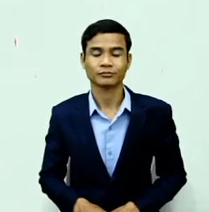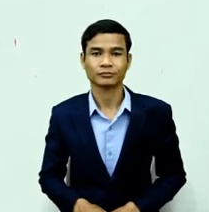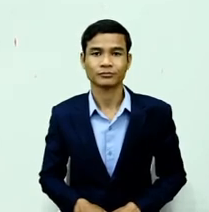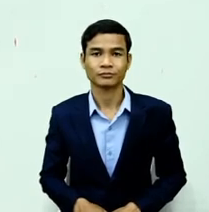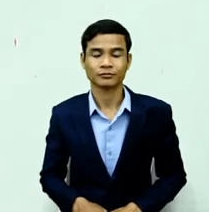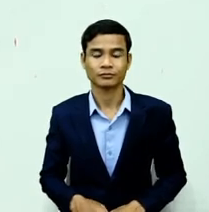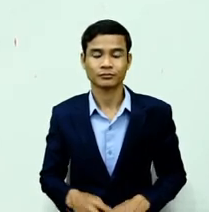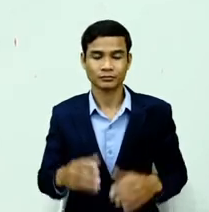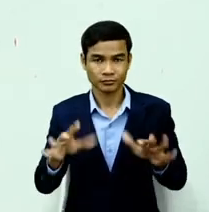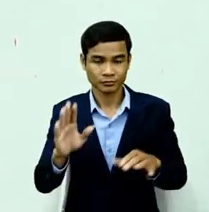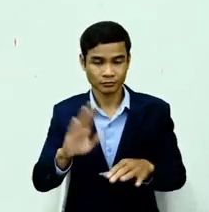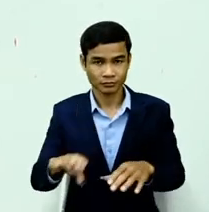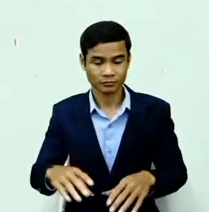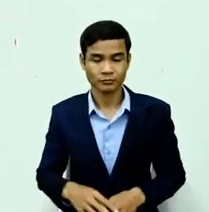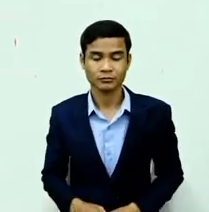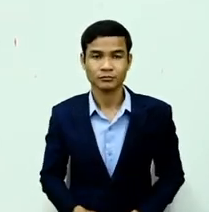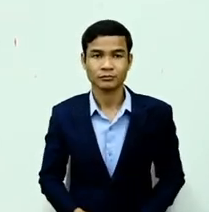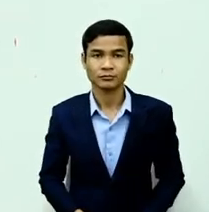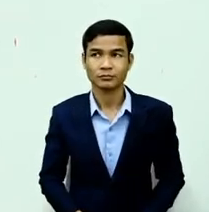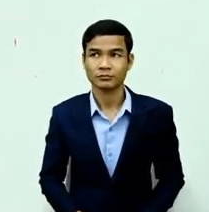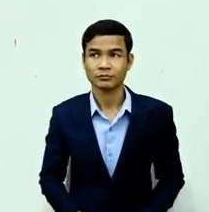hai hai rin đấy